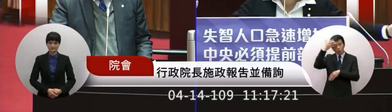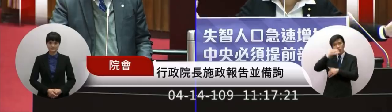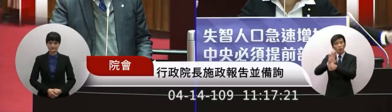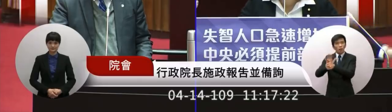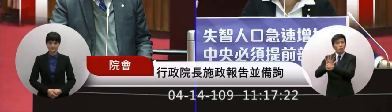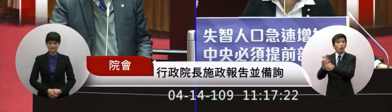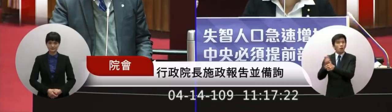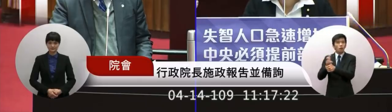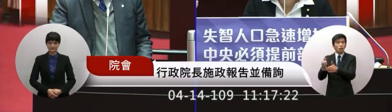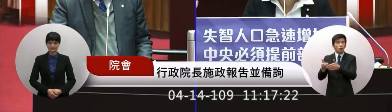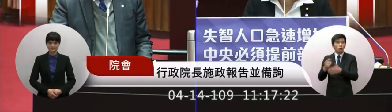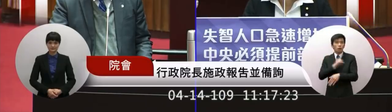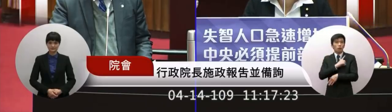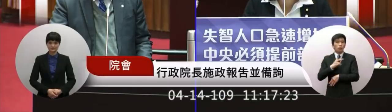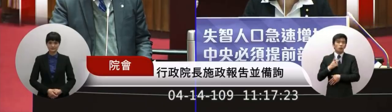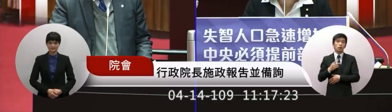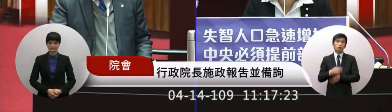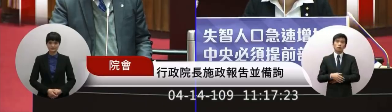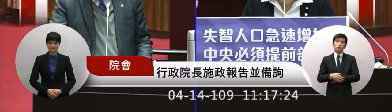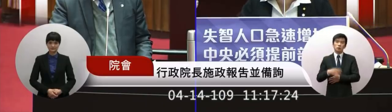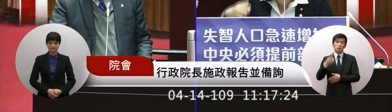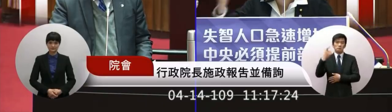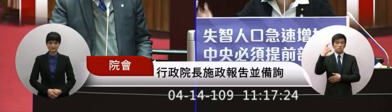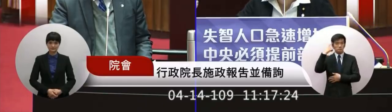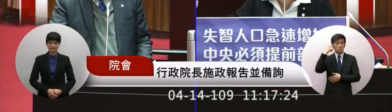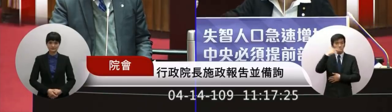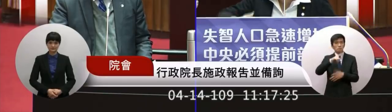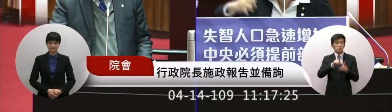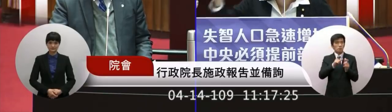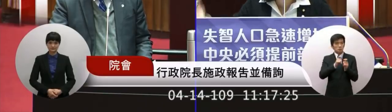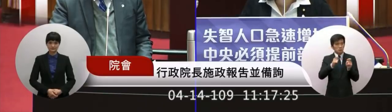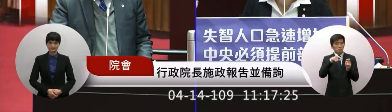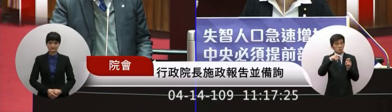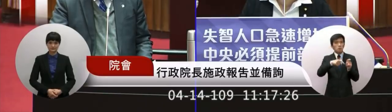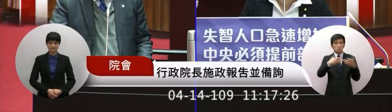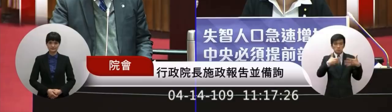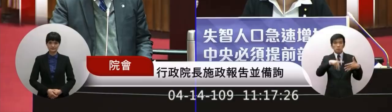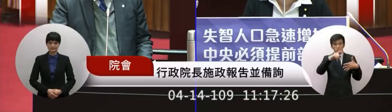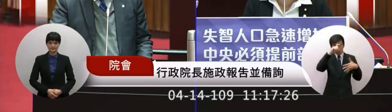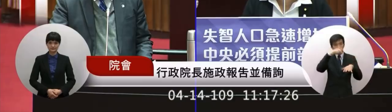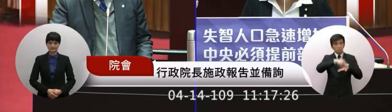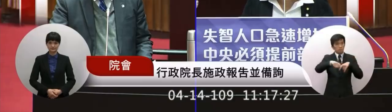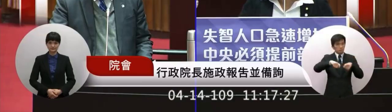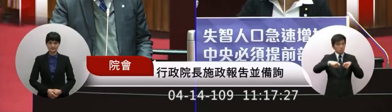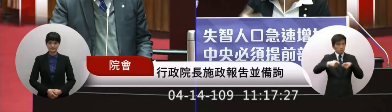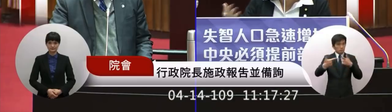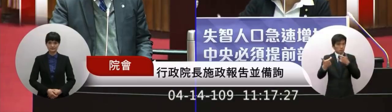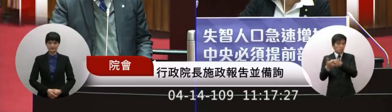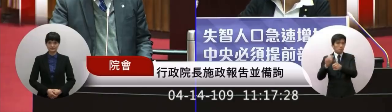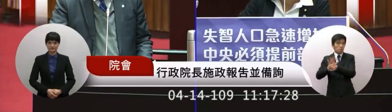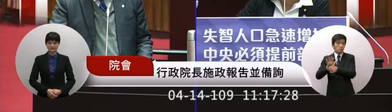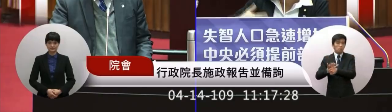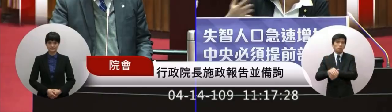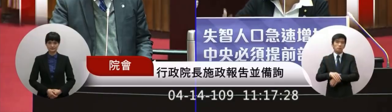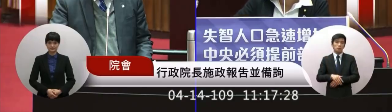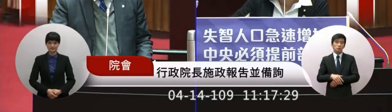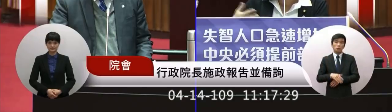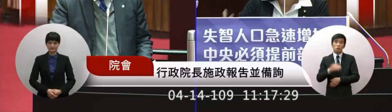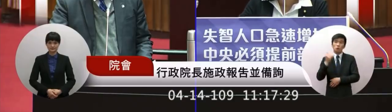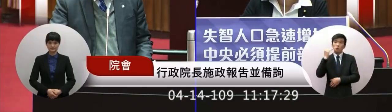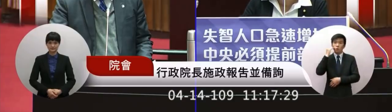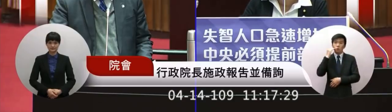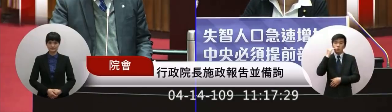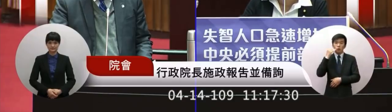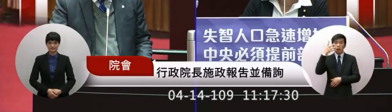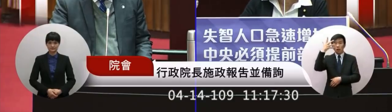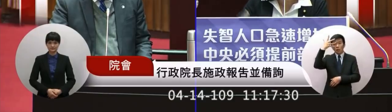在長照這個問題我們如果可以去協助去家裡整個月的時候家裡可以如果世大